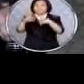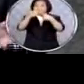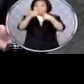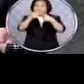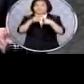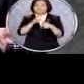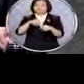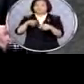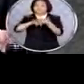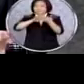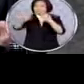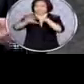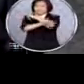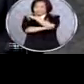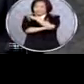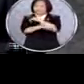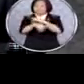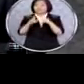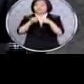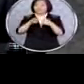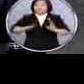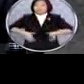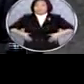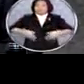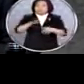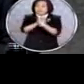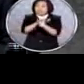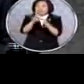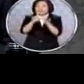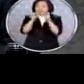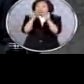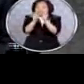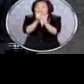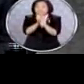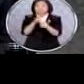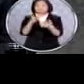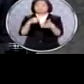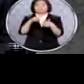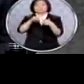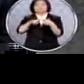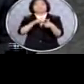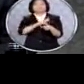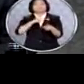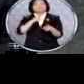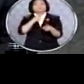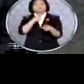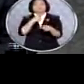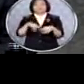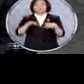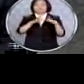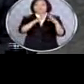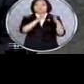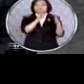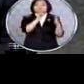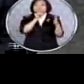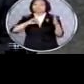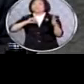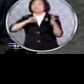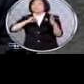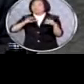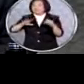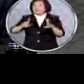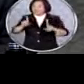是治本，什么是救急，我们要双管齐下。关于贫富差距的问题，我们应该从